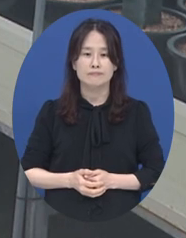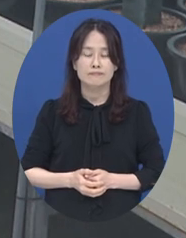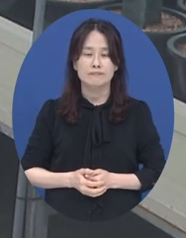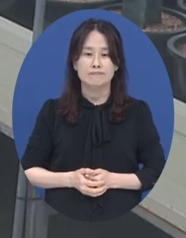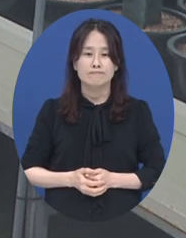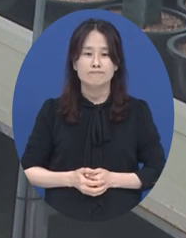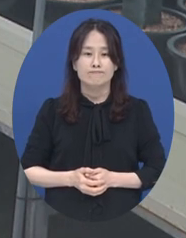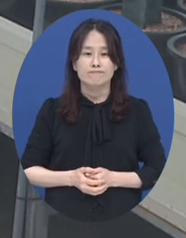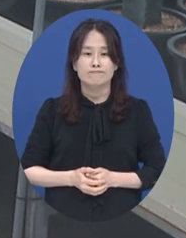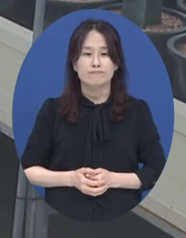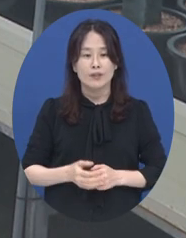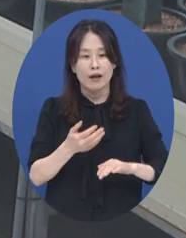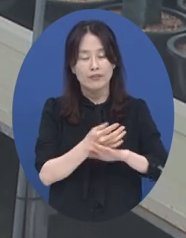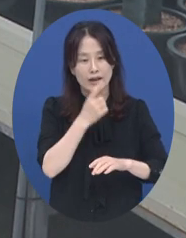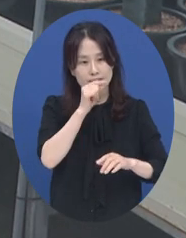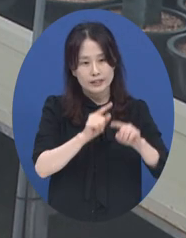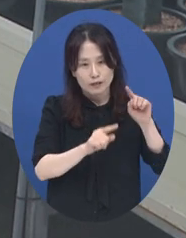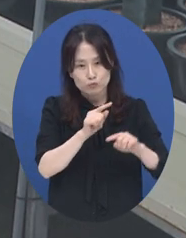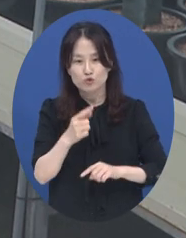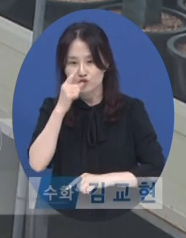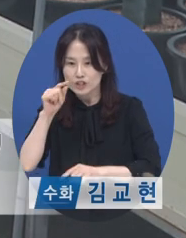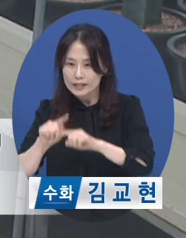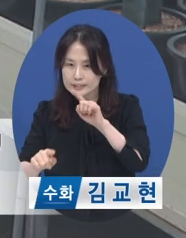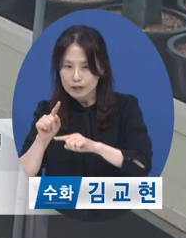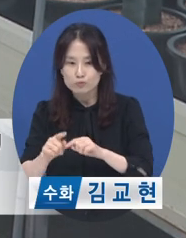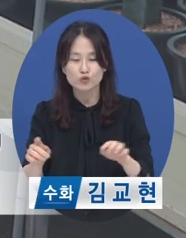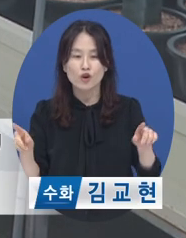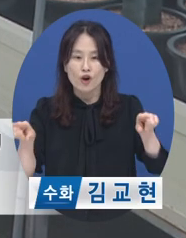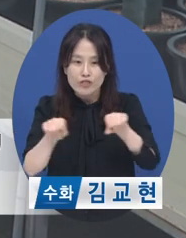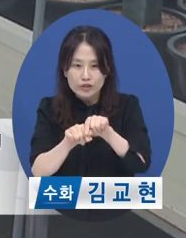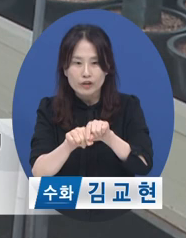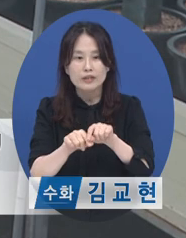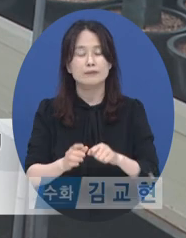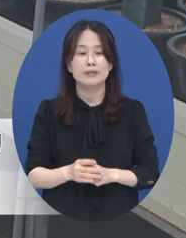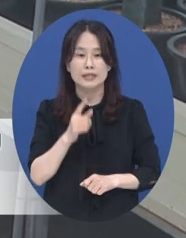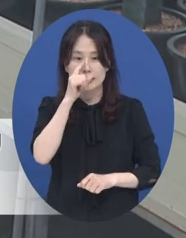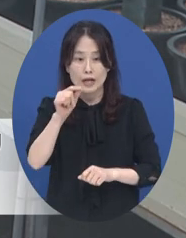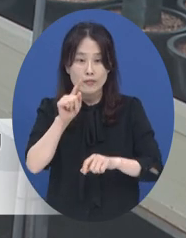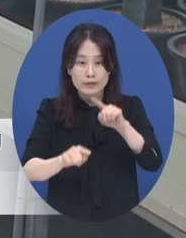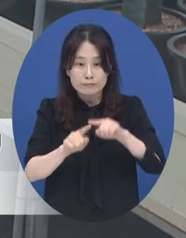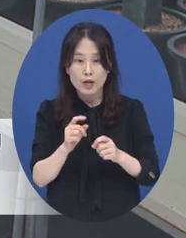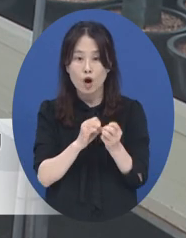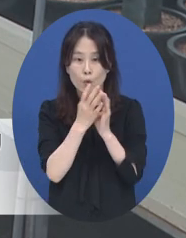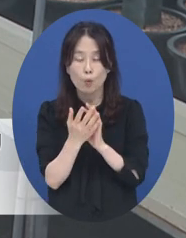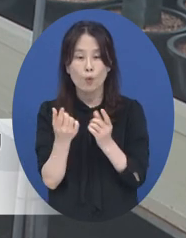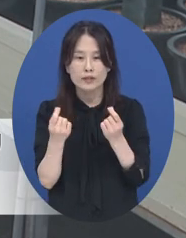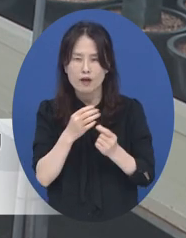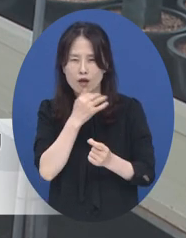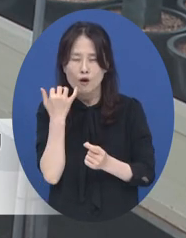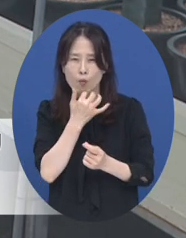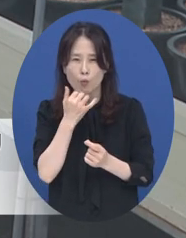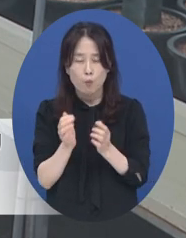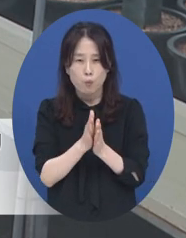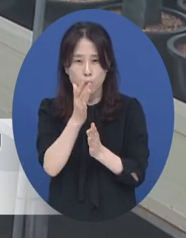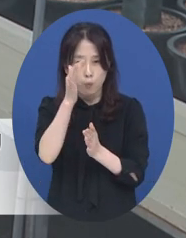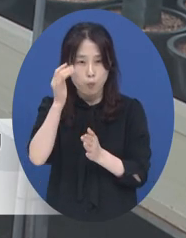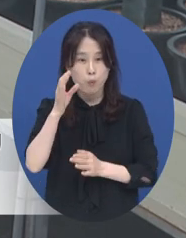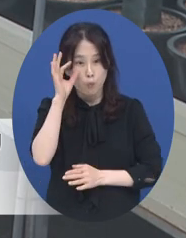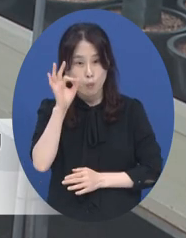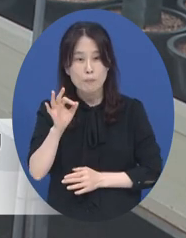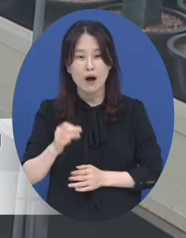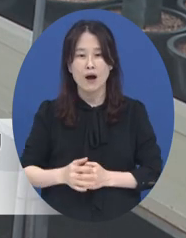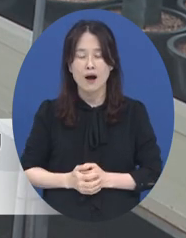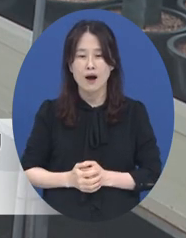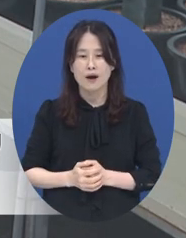서로 다른 선인장을 연결해서 만드는 접목 선인장 꽃 처럼 화려한 색상이 눈길을 사로잡는 데요 경기도가